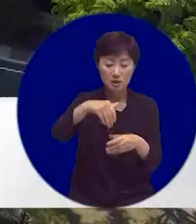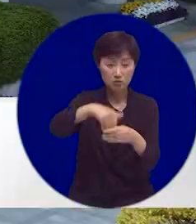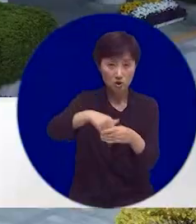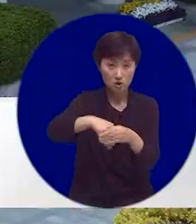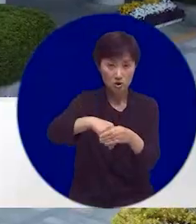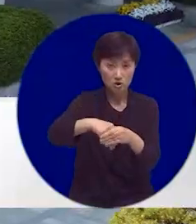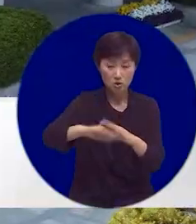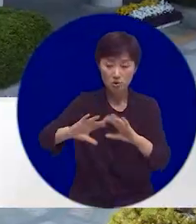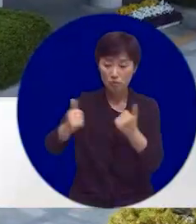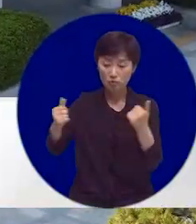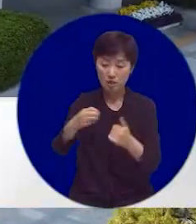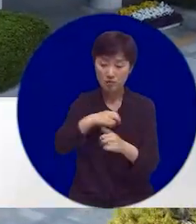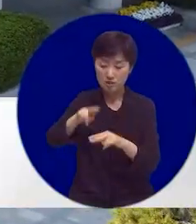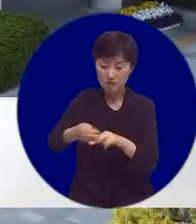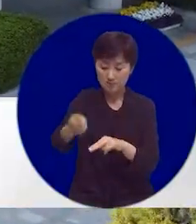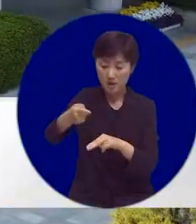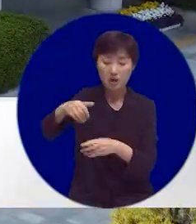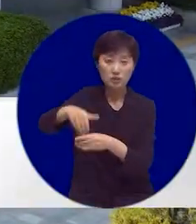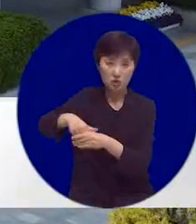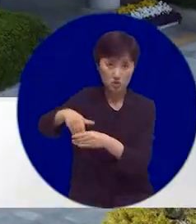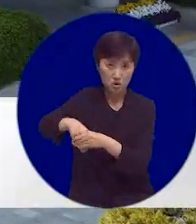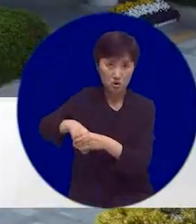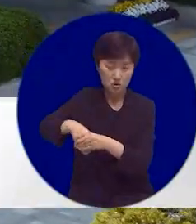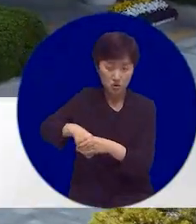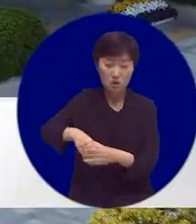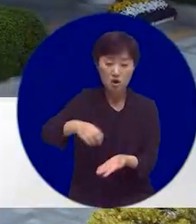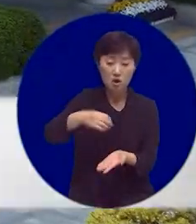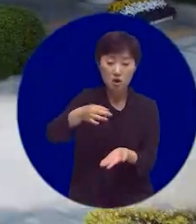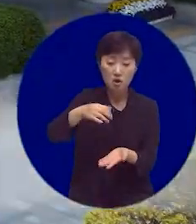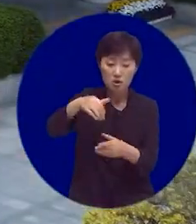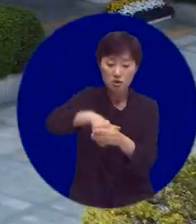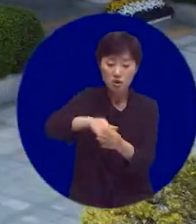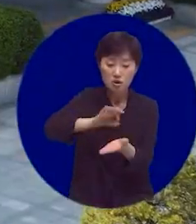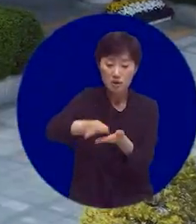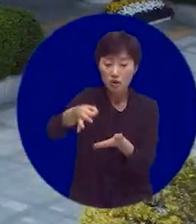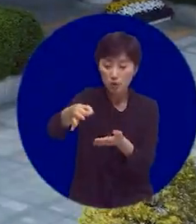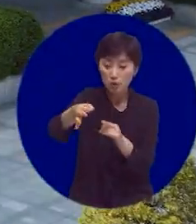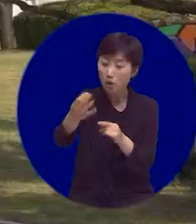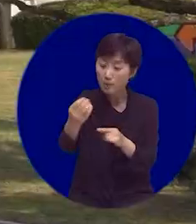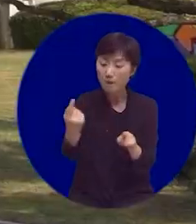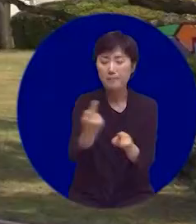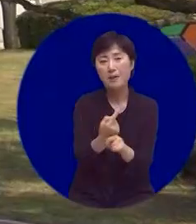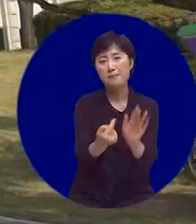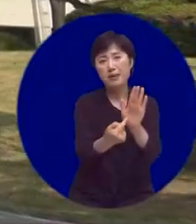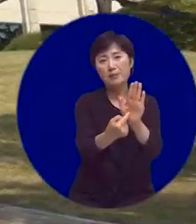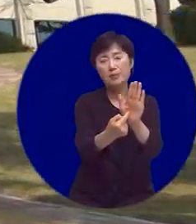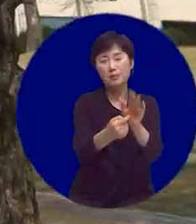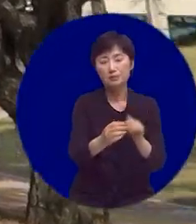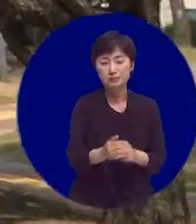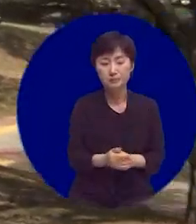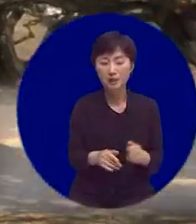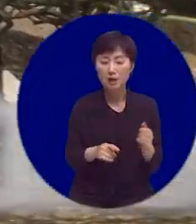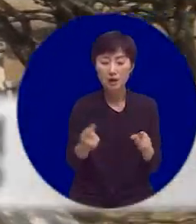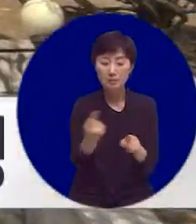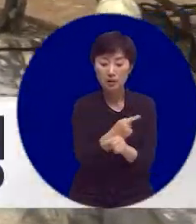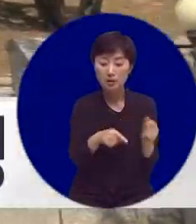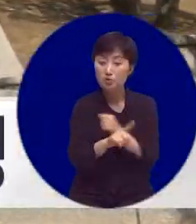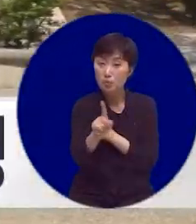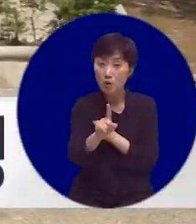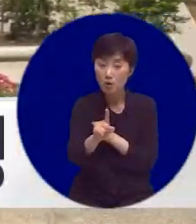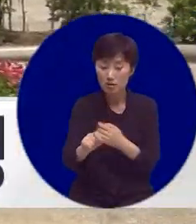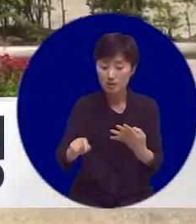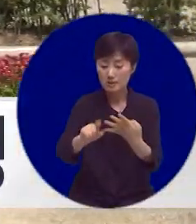전국동시지방선거와 국회의원 보궐선거의 선거비용 제한액 변경을 공고했습니다. 선거비용 제한액이 변경된 이유는 지난